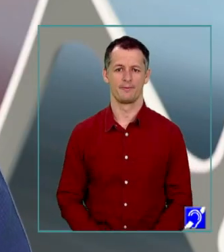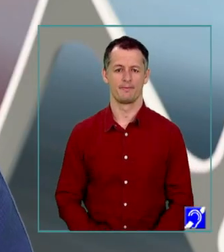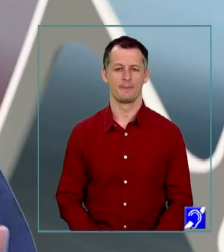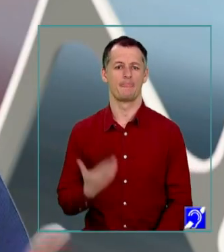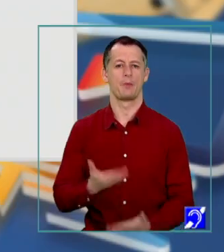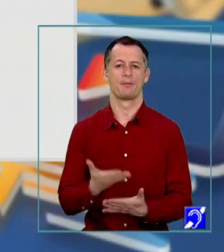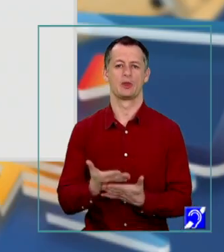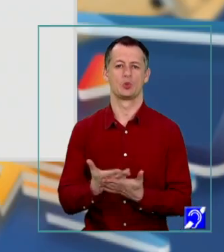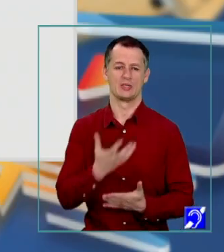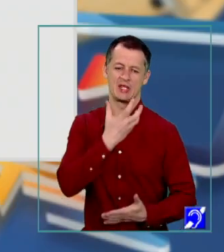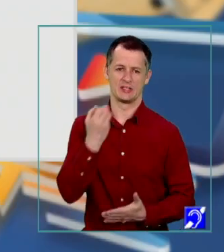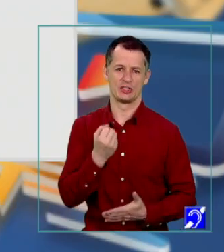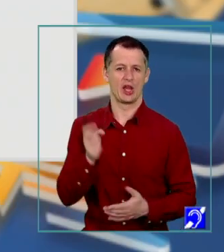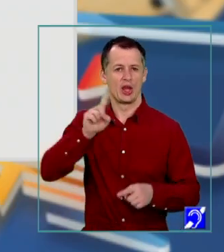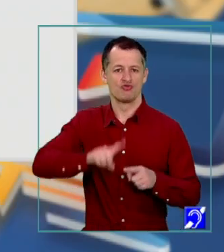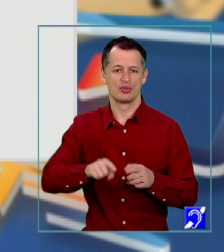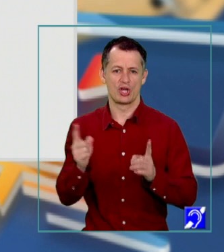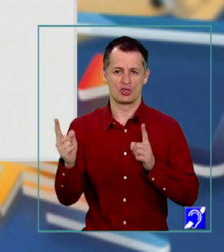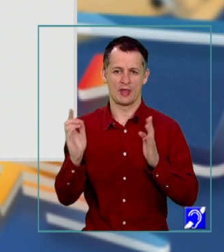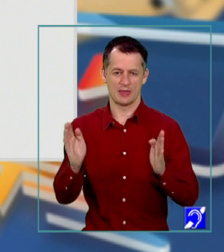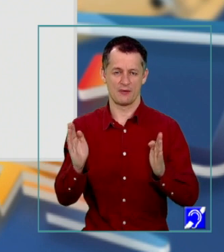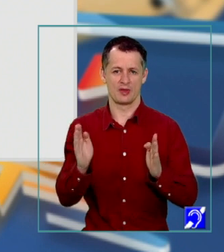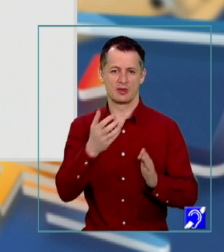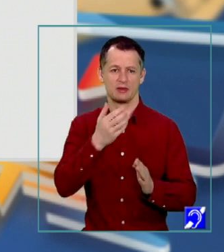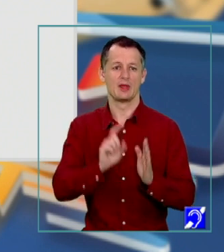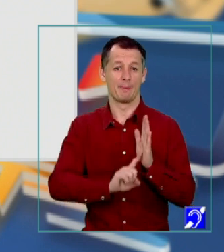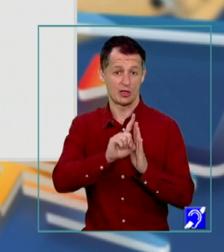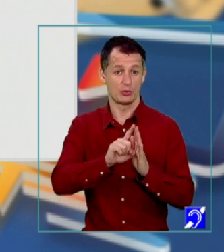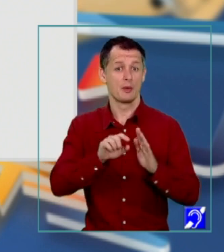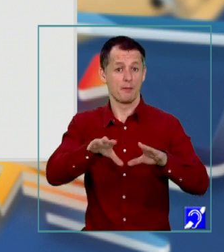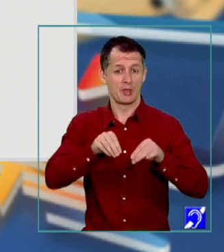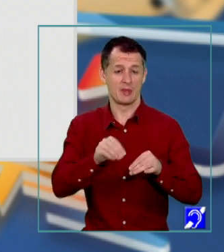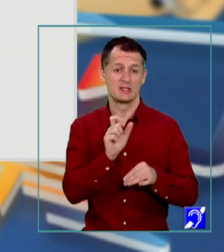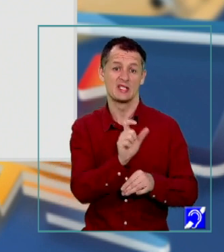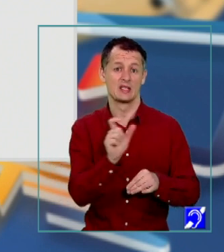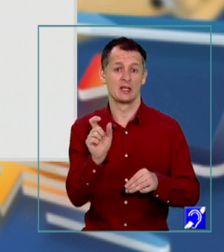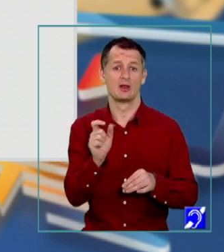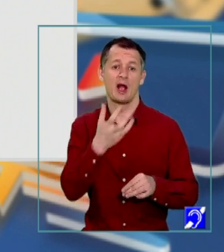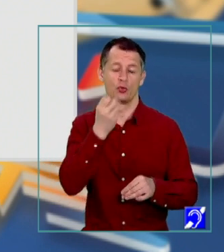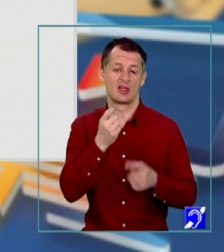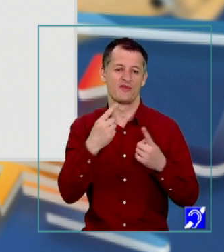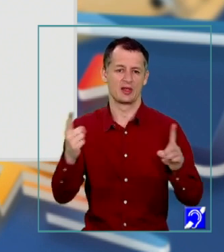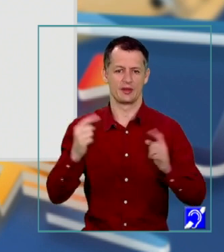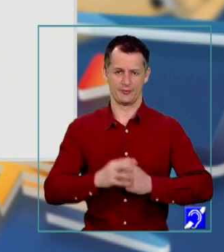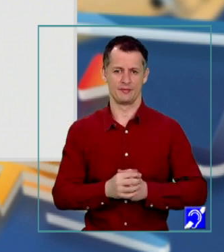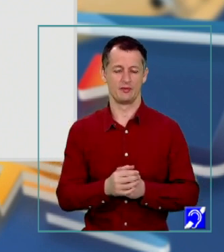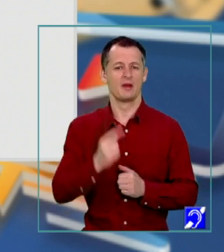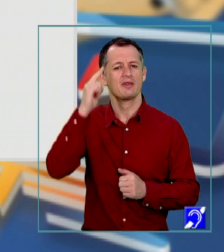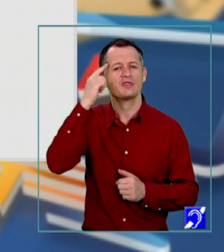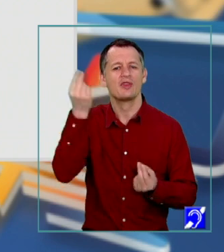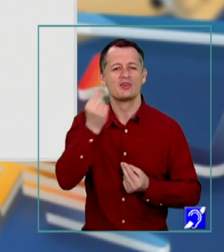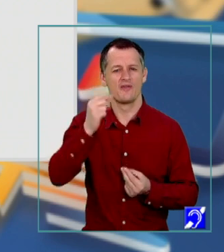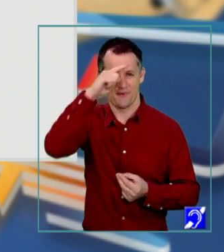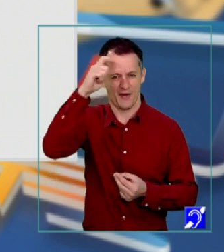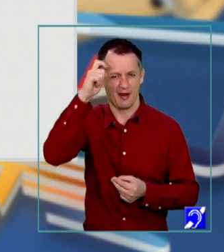pentru a se încălzi în același interval de temperatură, primesc cantități de căldură diferite. Gândiți-vă de ce vara